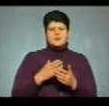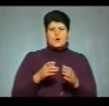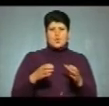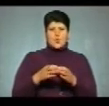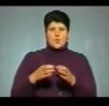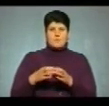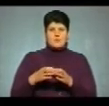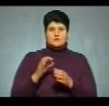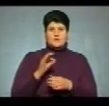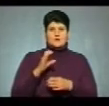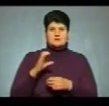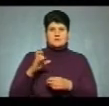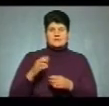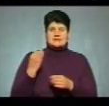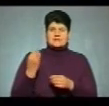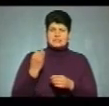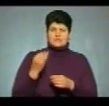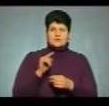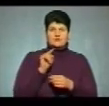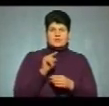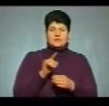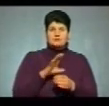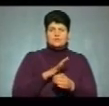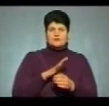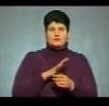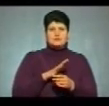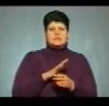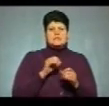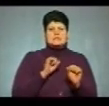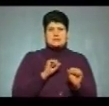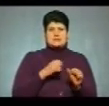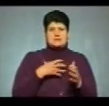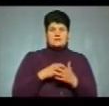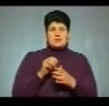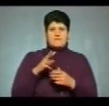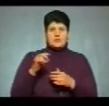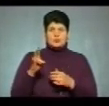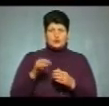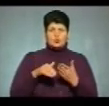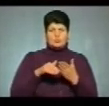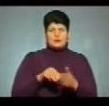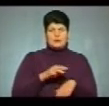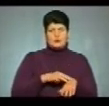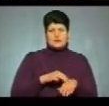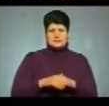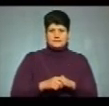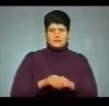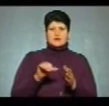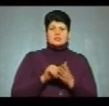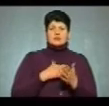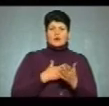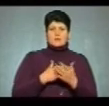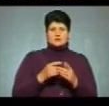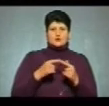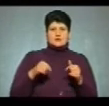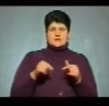громаду суто ОСББ, зацікавити, і щоб вони мали якийсь намір, як захистити, так і своє майно, і допомагати поліції. Член громадської